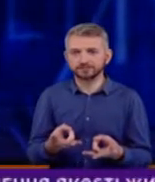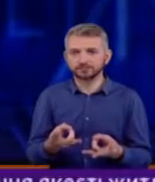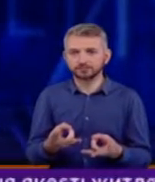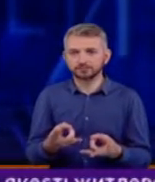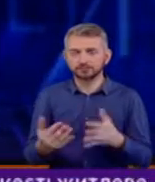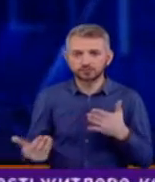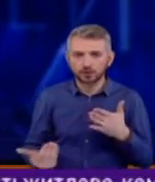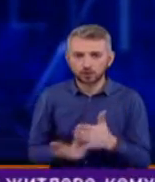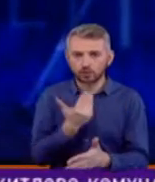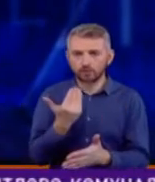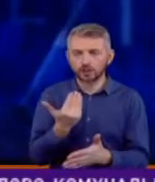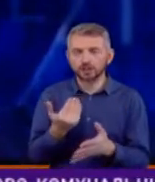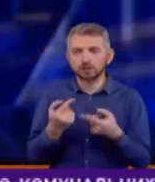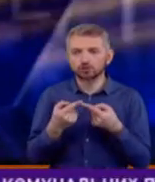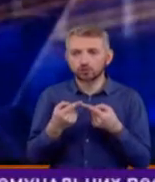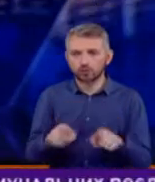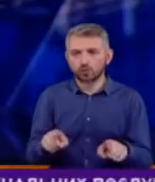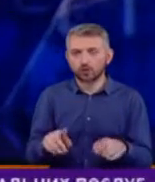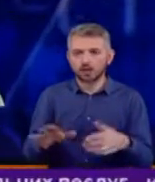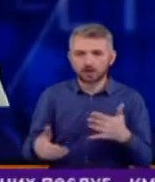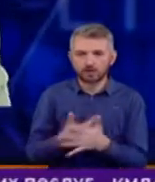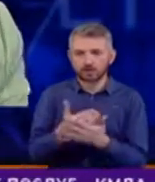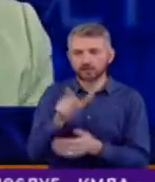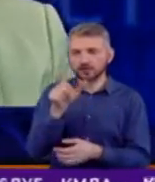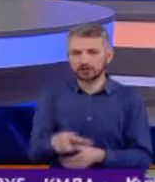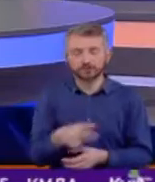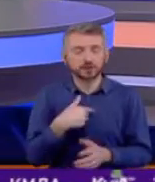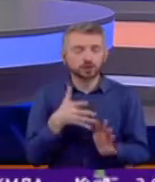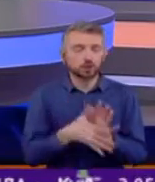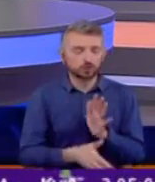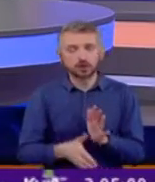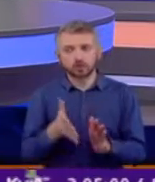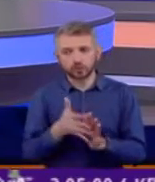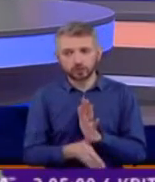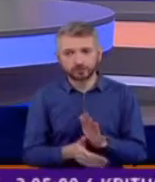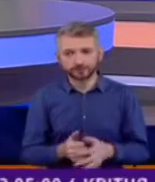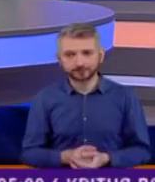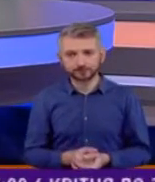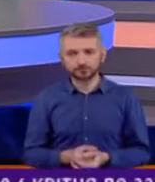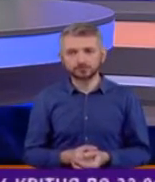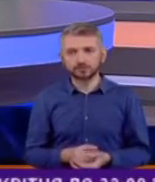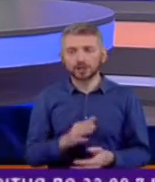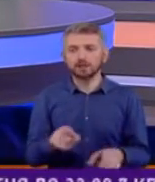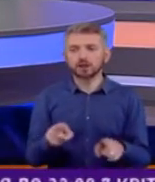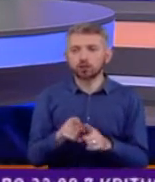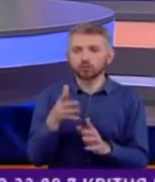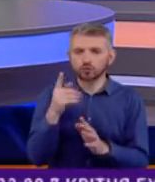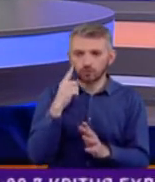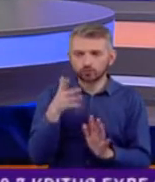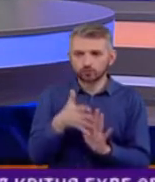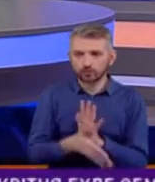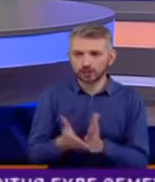необходимость новой, другой, окей, новаторской личности. Пані Олена, це зрозуміло, пані Олена. В такому розумінні,